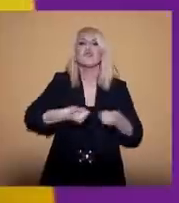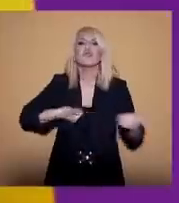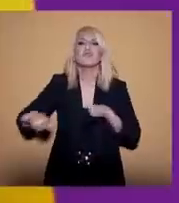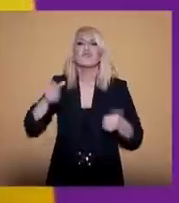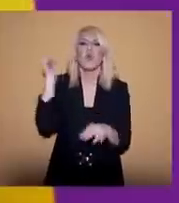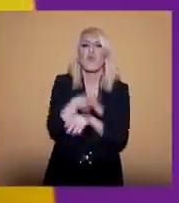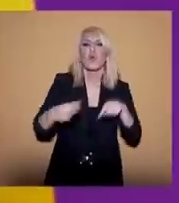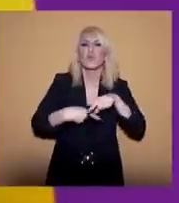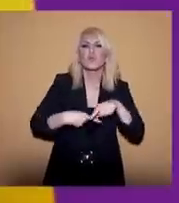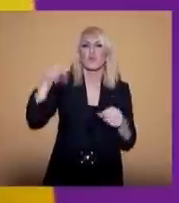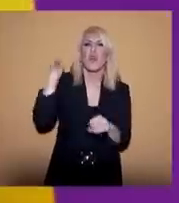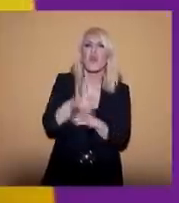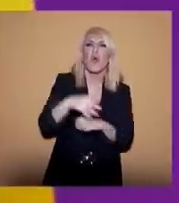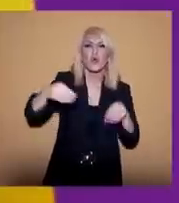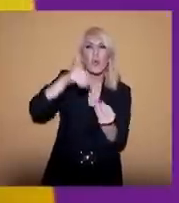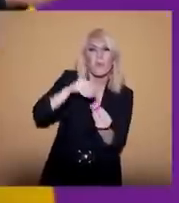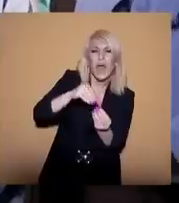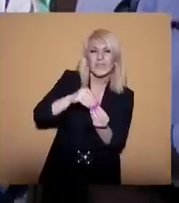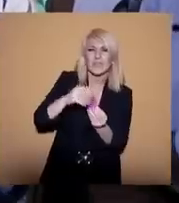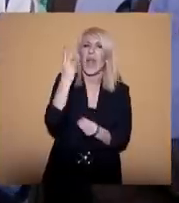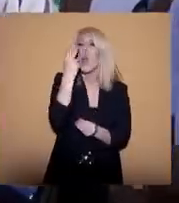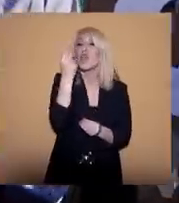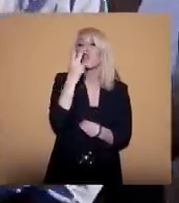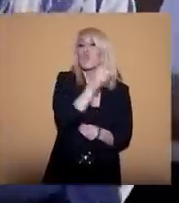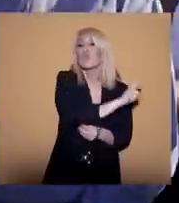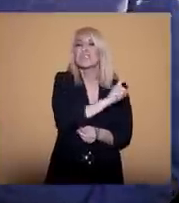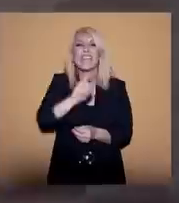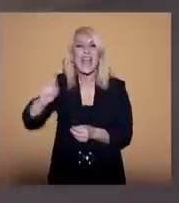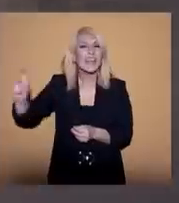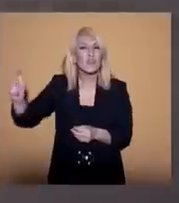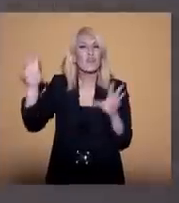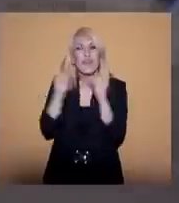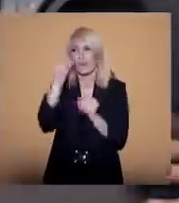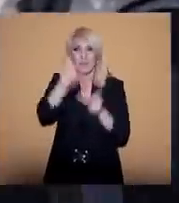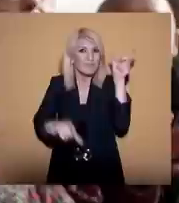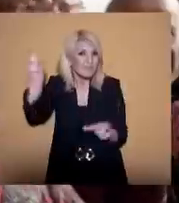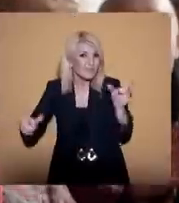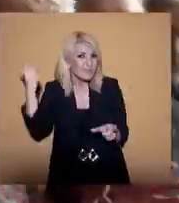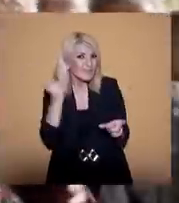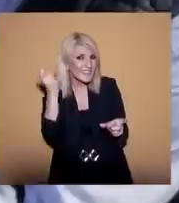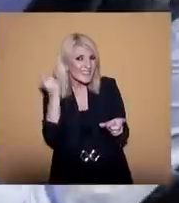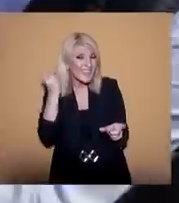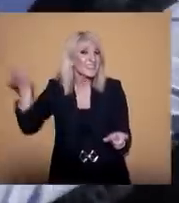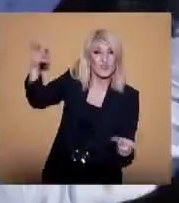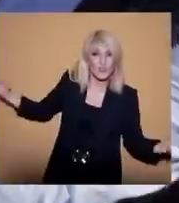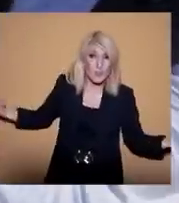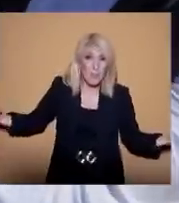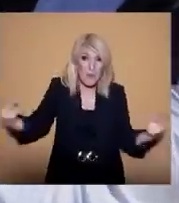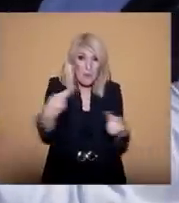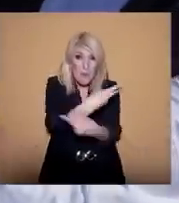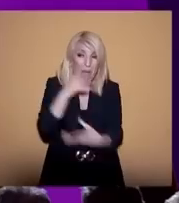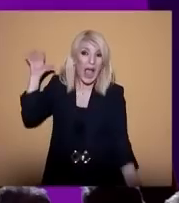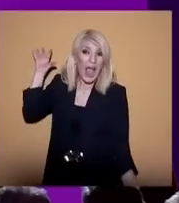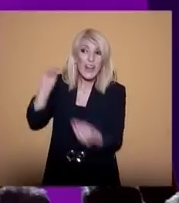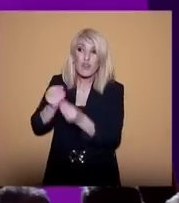2,5 εκατομμύρια συνταξιούχους σε βάθος τετραετίας τα αναδρομικά που τους στέρισε η κυβέρνηση Μητσοτάκη. Χορηγούμε